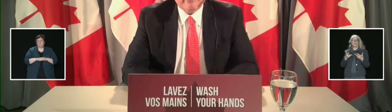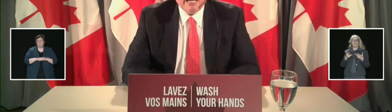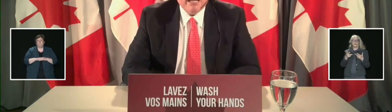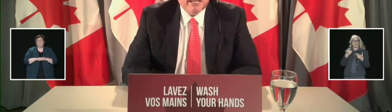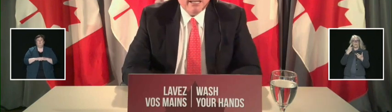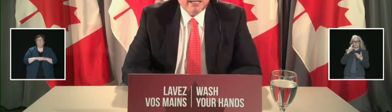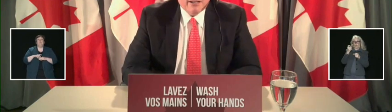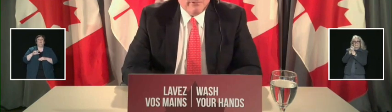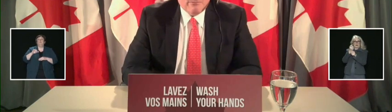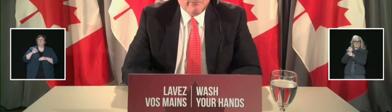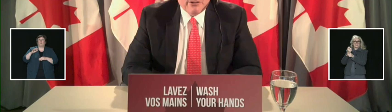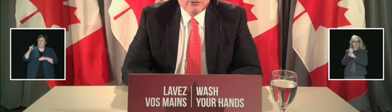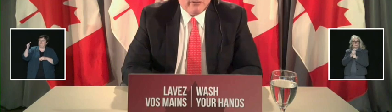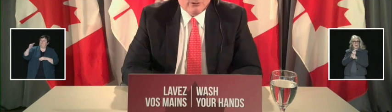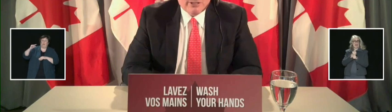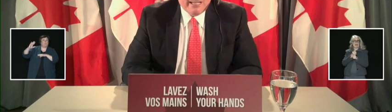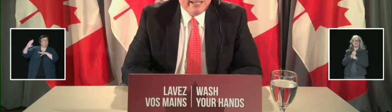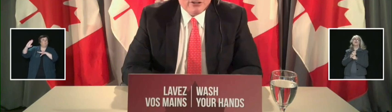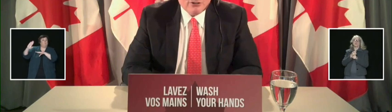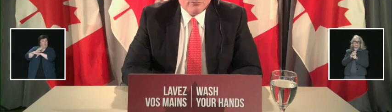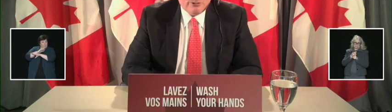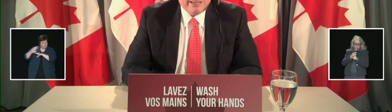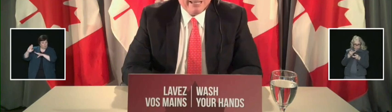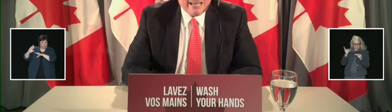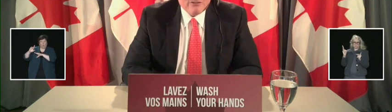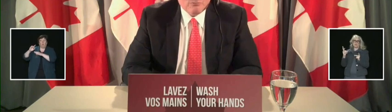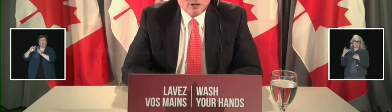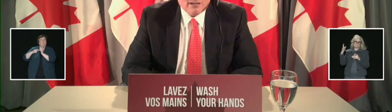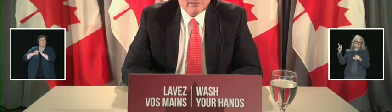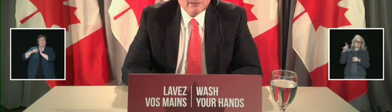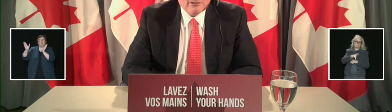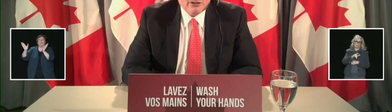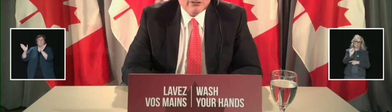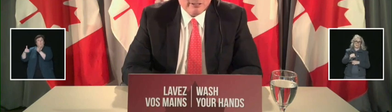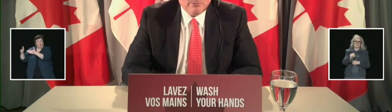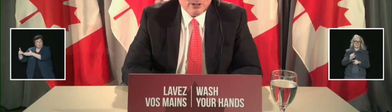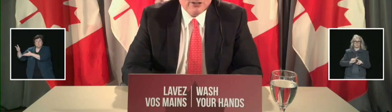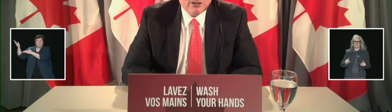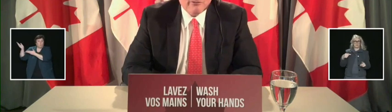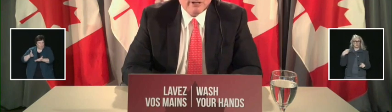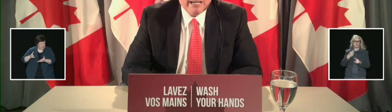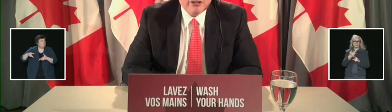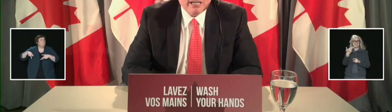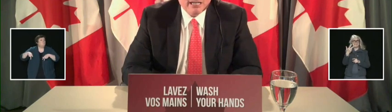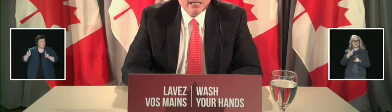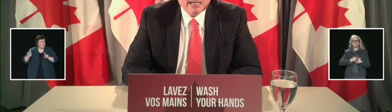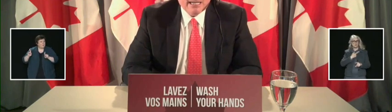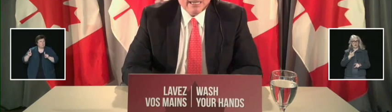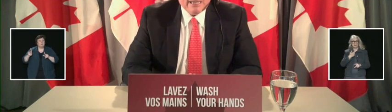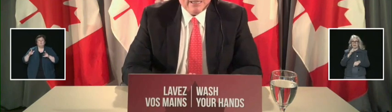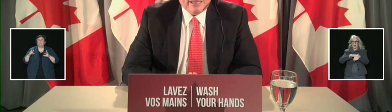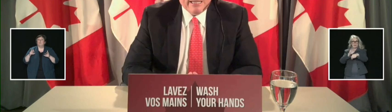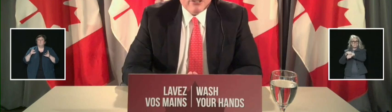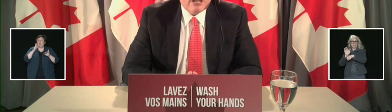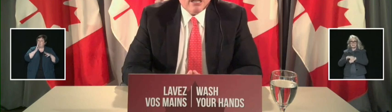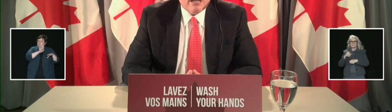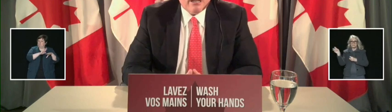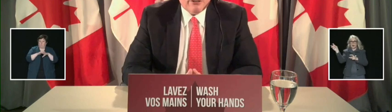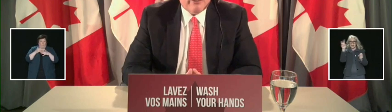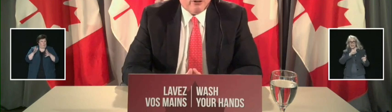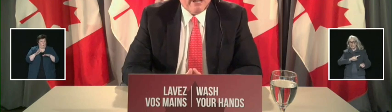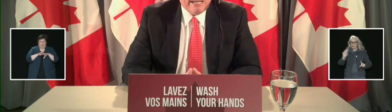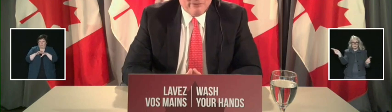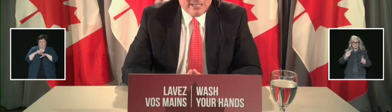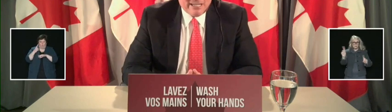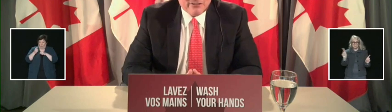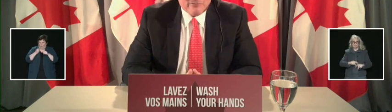'apprivoisonnement. Mais nous avons dit déjà depuis 13 mois que ce n pas le temps de voyager. Les gens